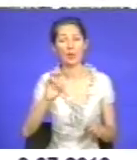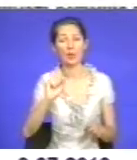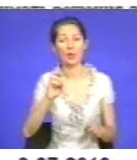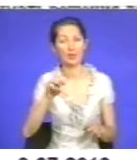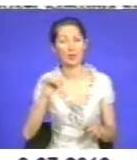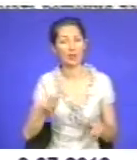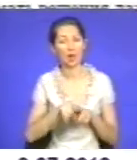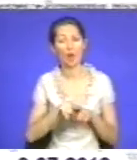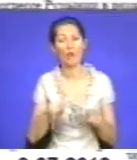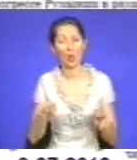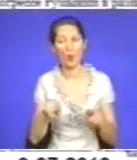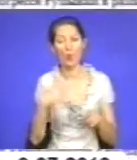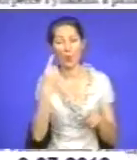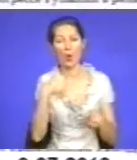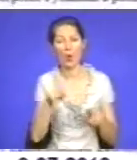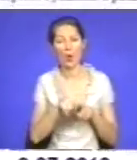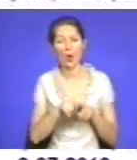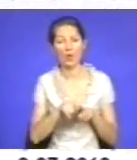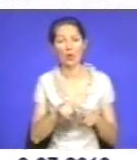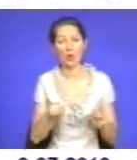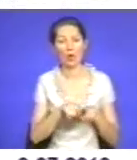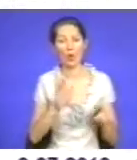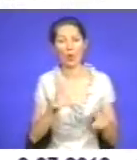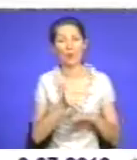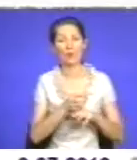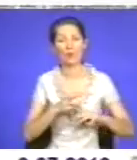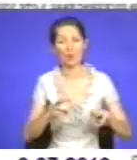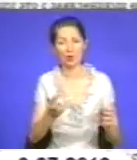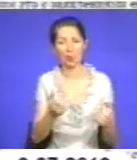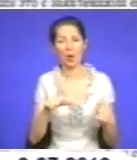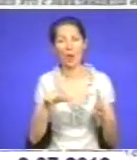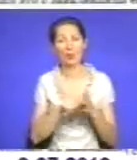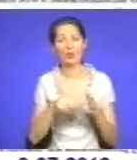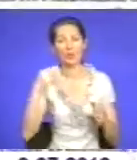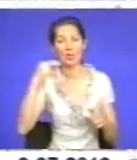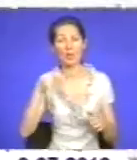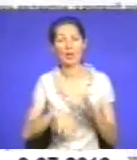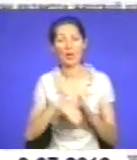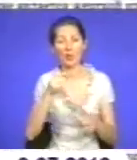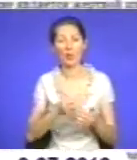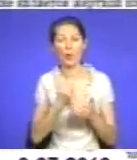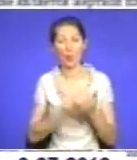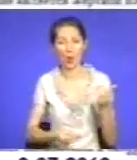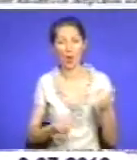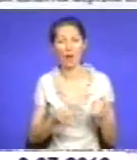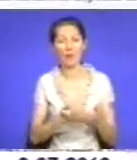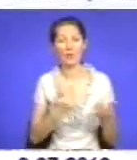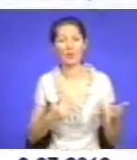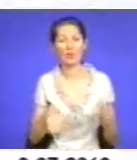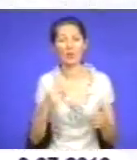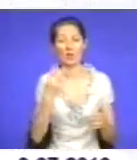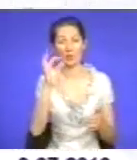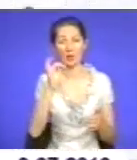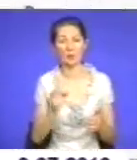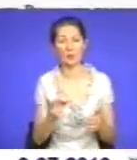був прем'єр-міністром країни, брав участь у 2004-му президентських виборах, проте програв їх з відставанням всього в 2% Трояну